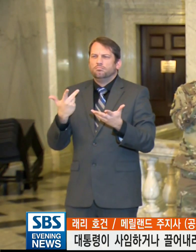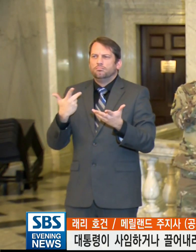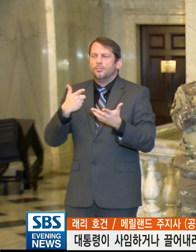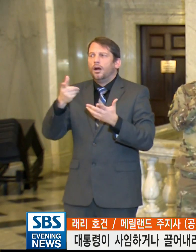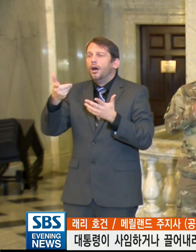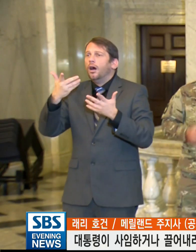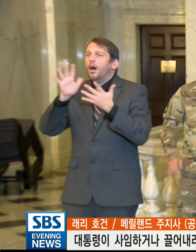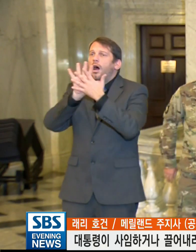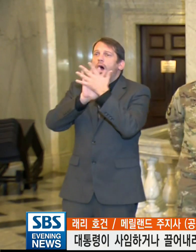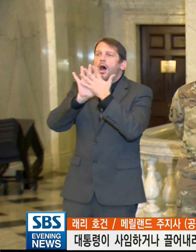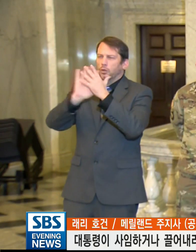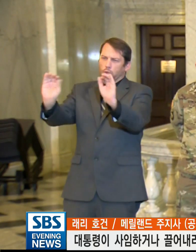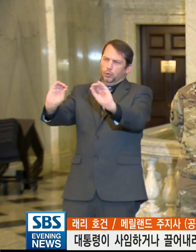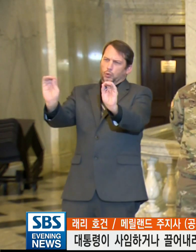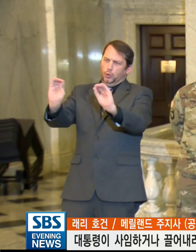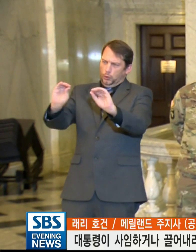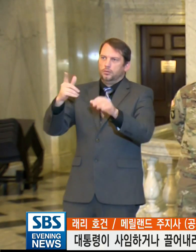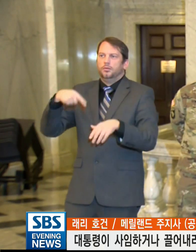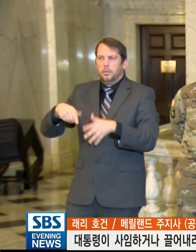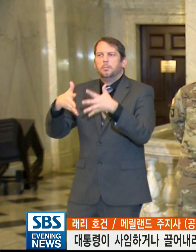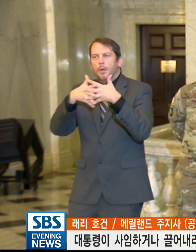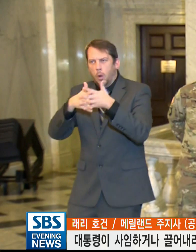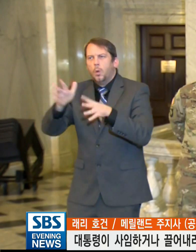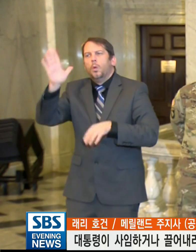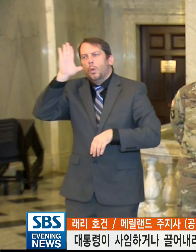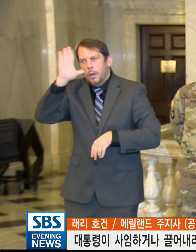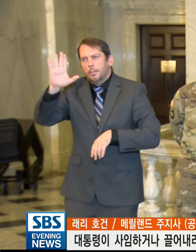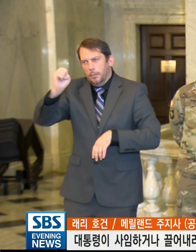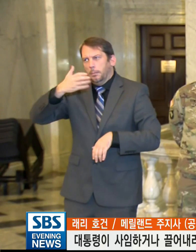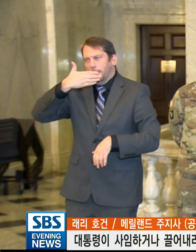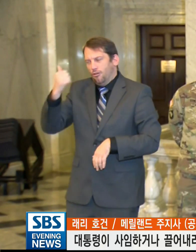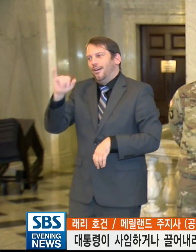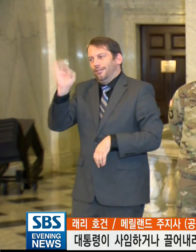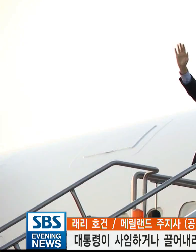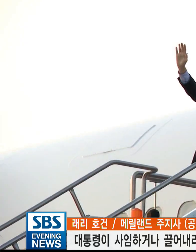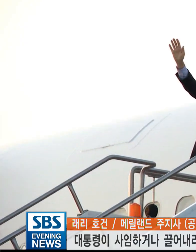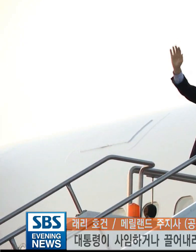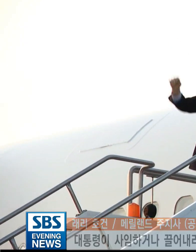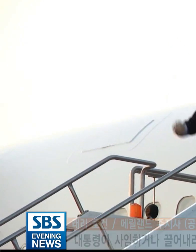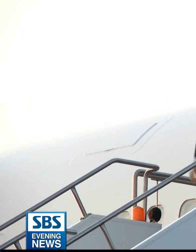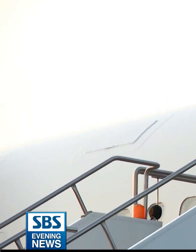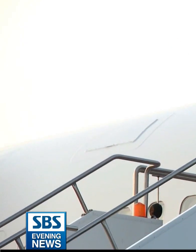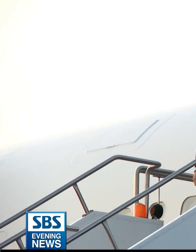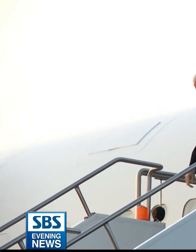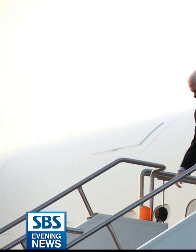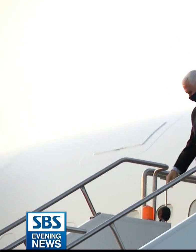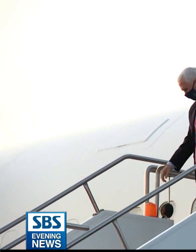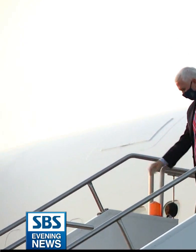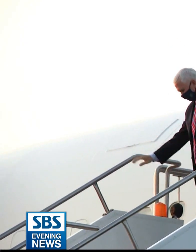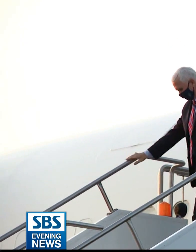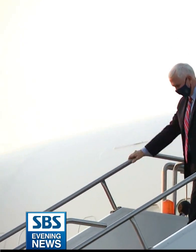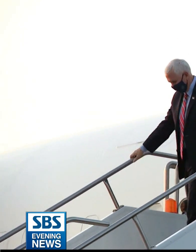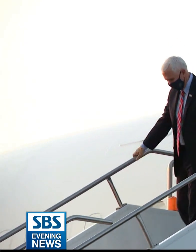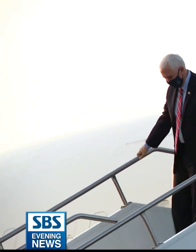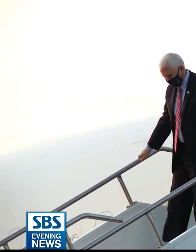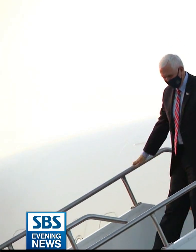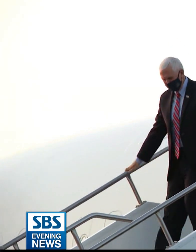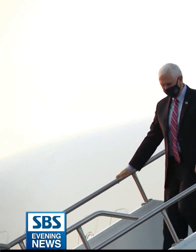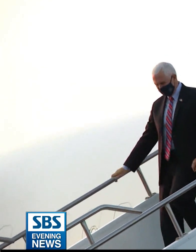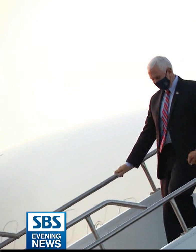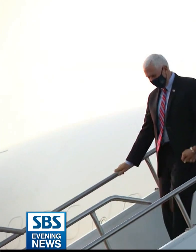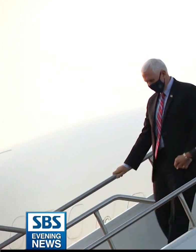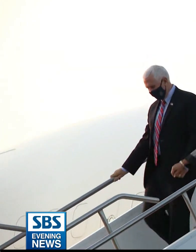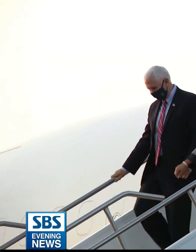if the President would resign or be removed from office. 이에 대해 펜스 부통령은